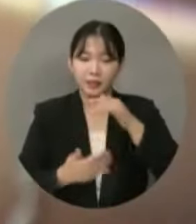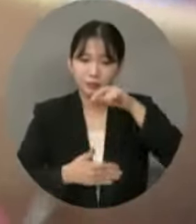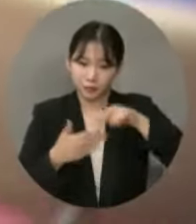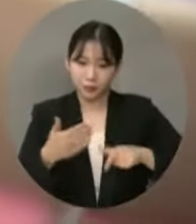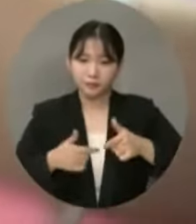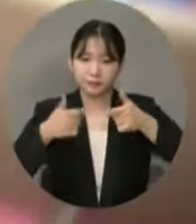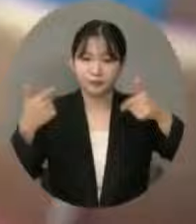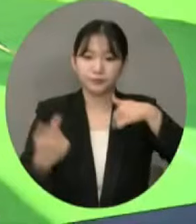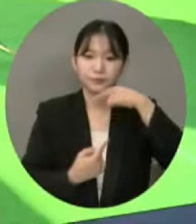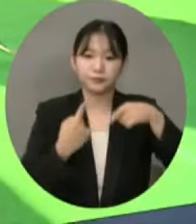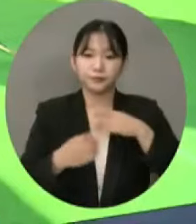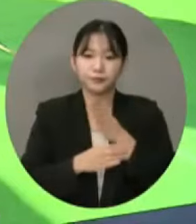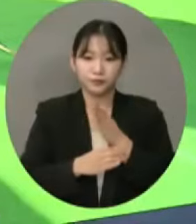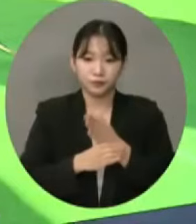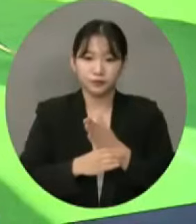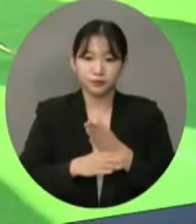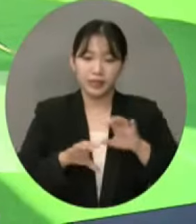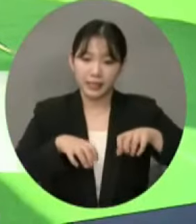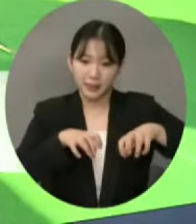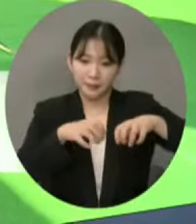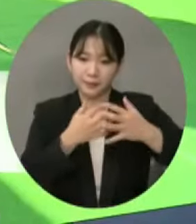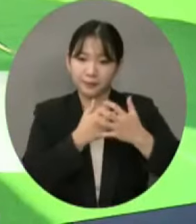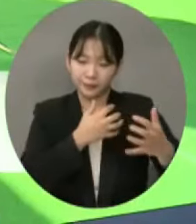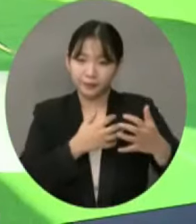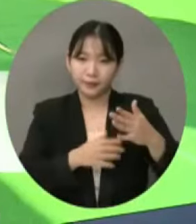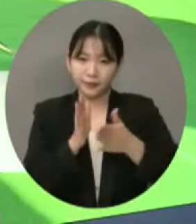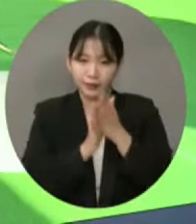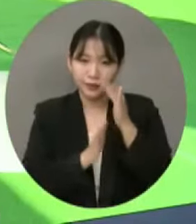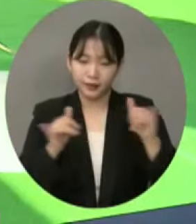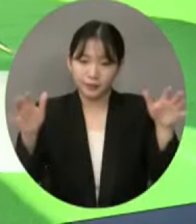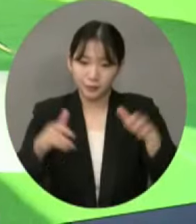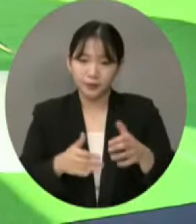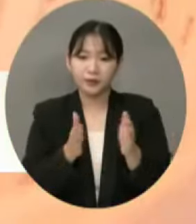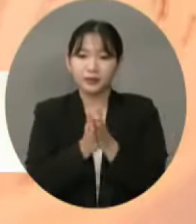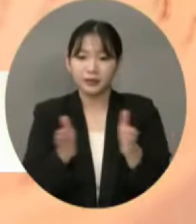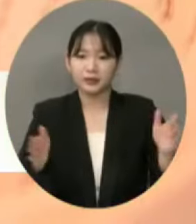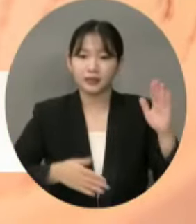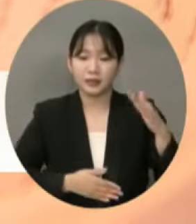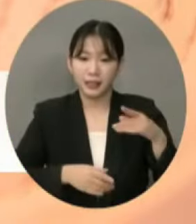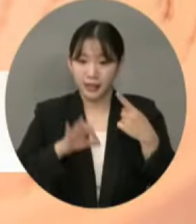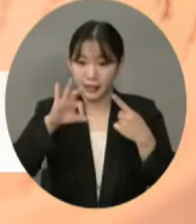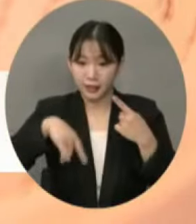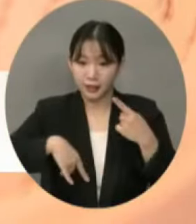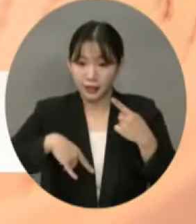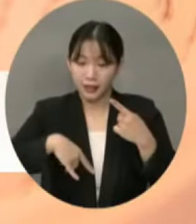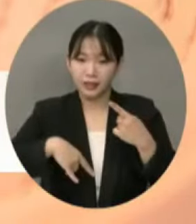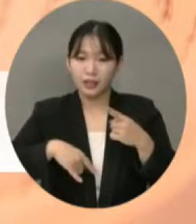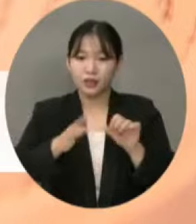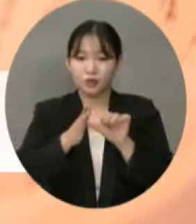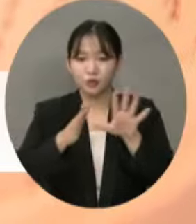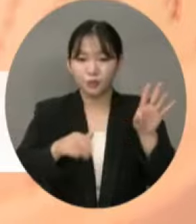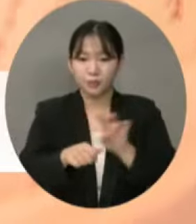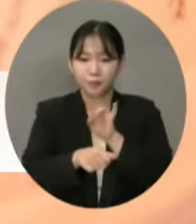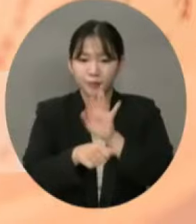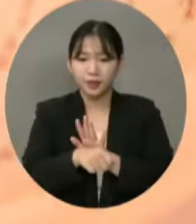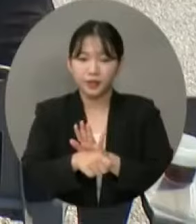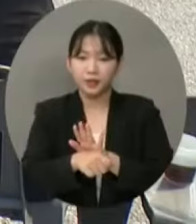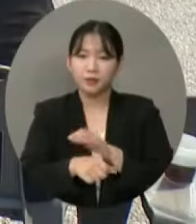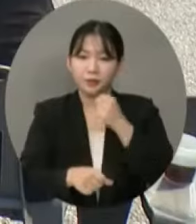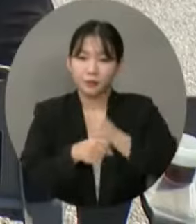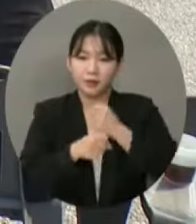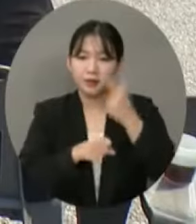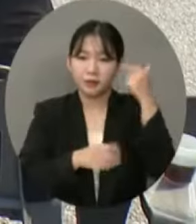프로그램도 확대 운영되는데요. 김밥 경연대회가 시민들을 대상으로 열리는데 우승작은 유명 편의점의 상품으로 출시될